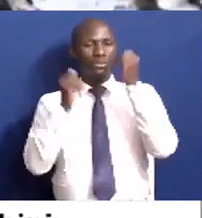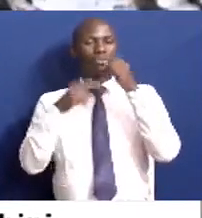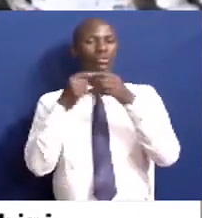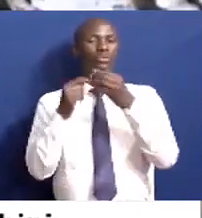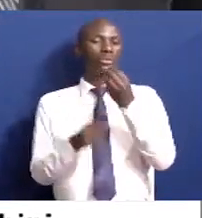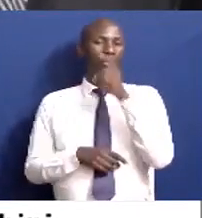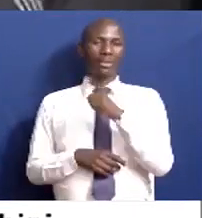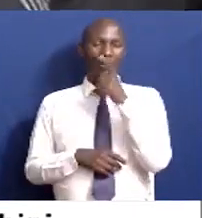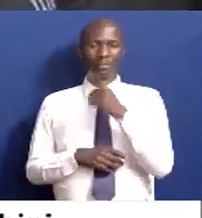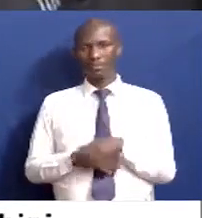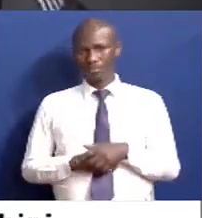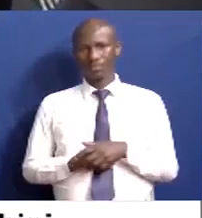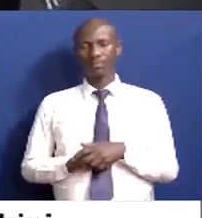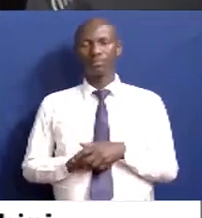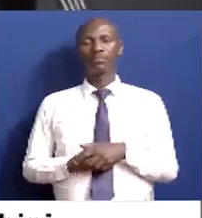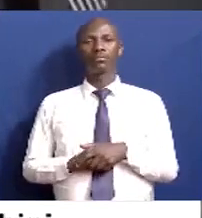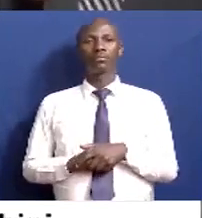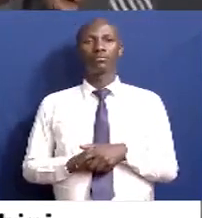kuyalewu.